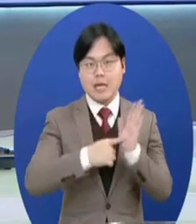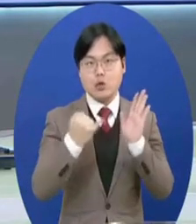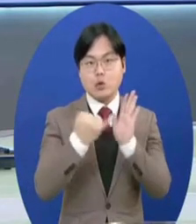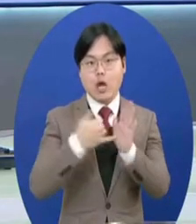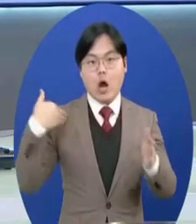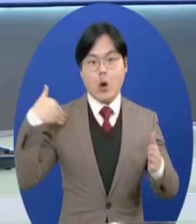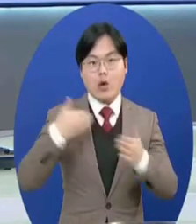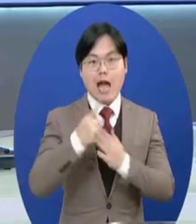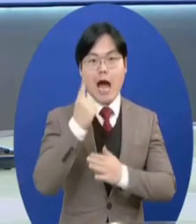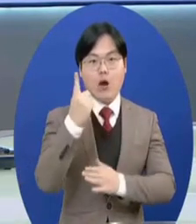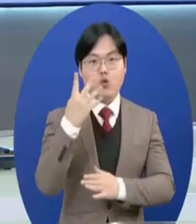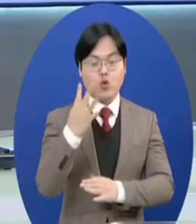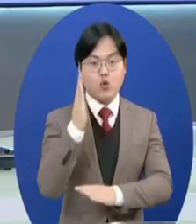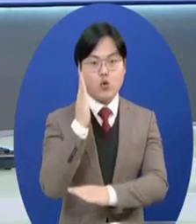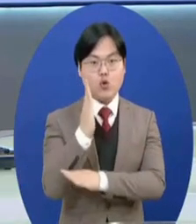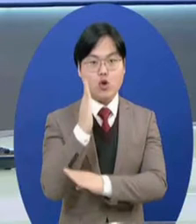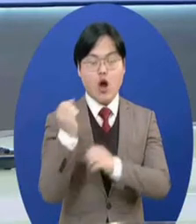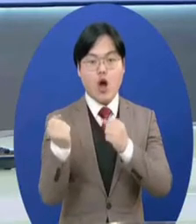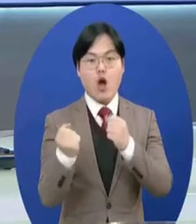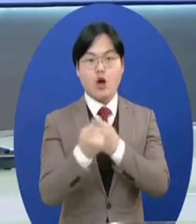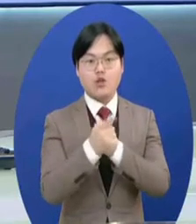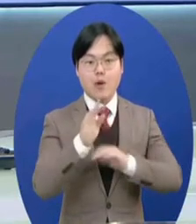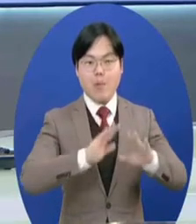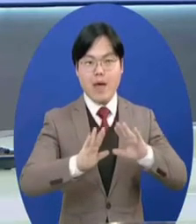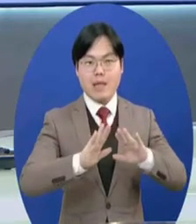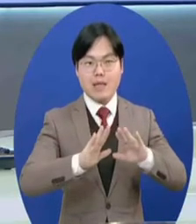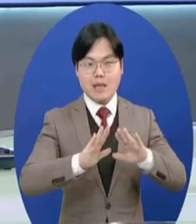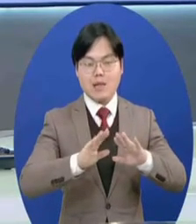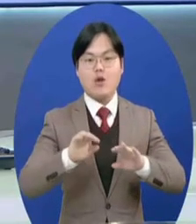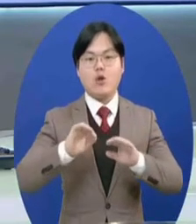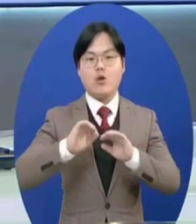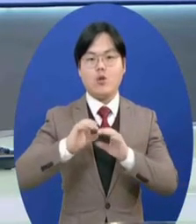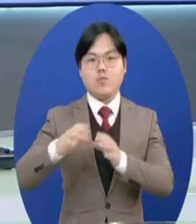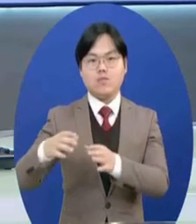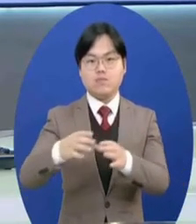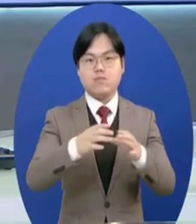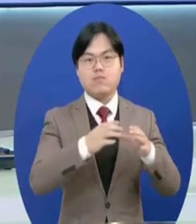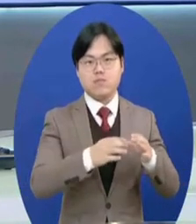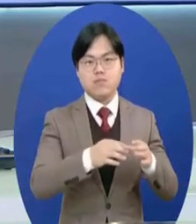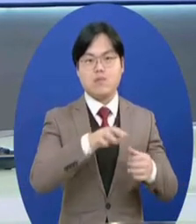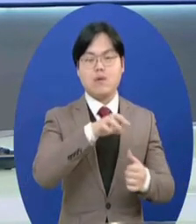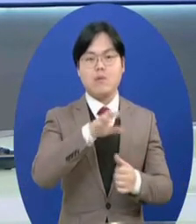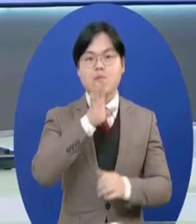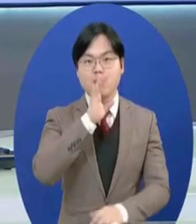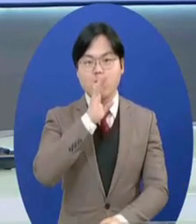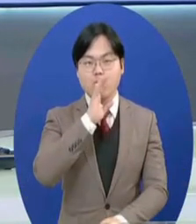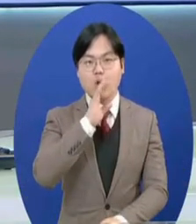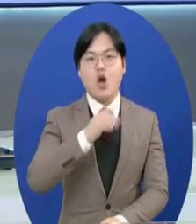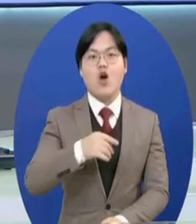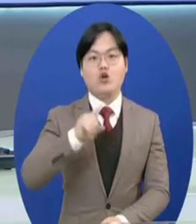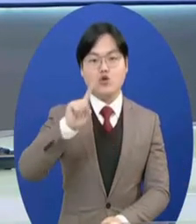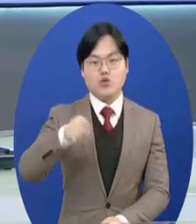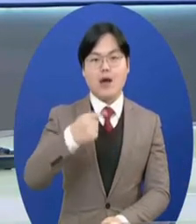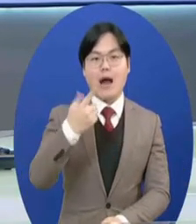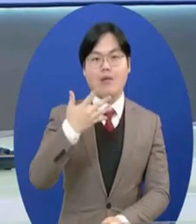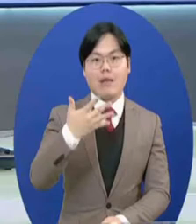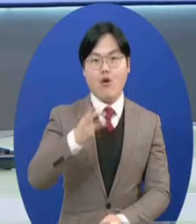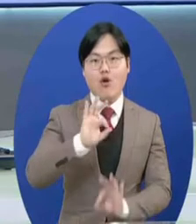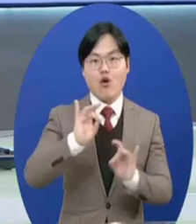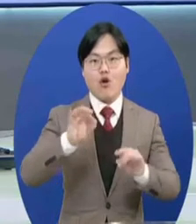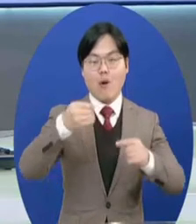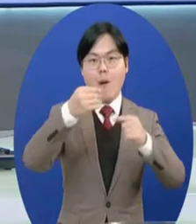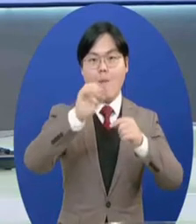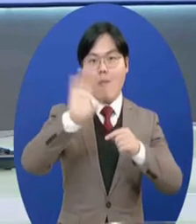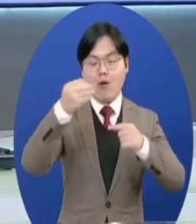нийтийн бэлэн байдлын зэрэгт хэсэгчлсэн байдлаар шилжүүлэх шийдвэр гаргалаа. Энэ хугацаанд зөвшөөрөгдсөн 15 салбарын үйл ажиллагаа хэвийн үргэлжлэн,